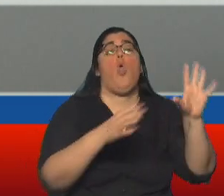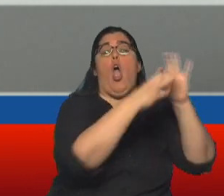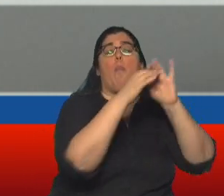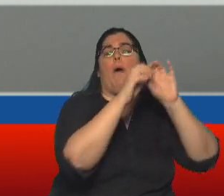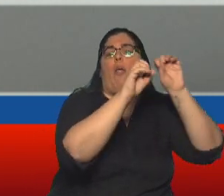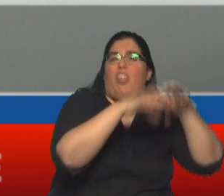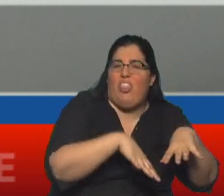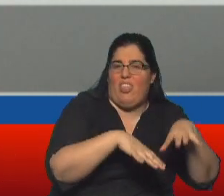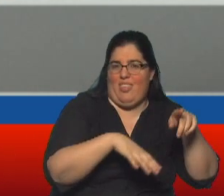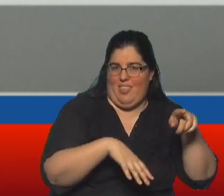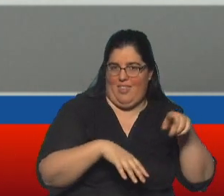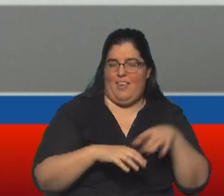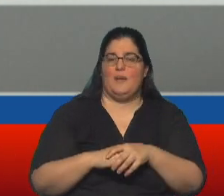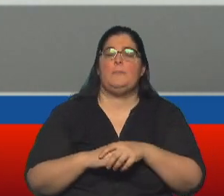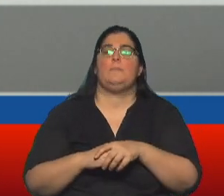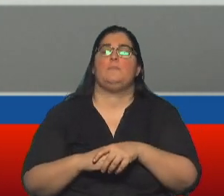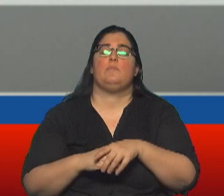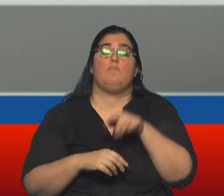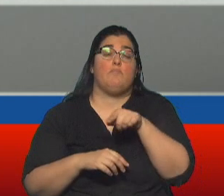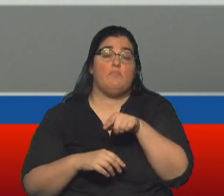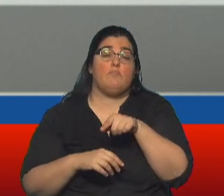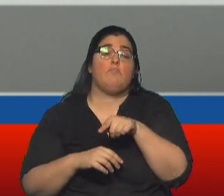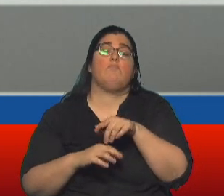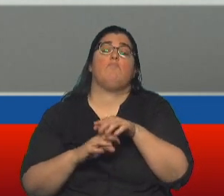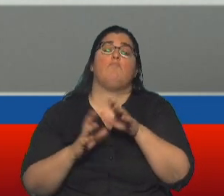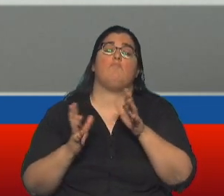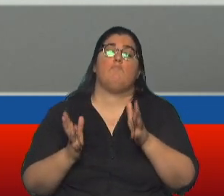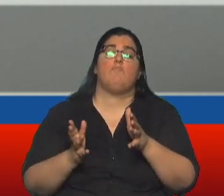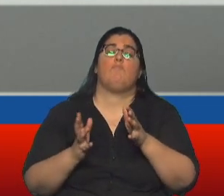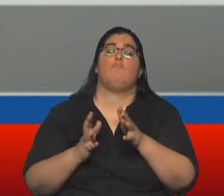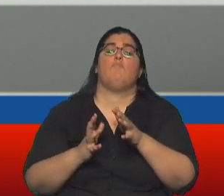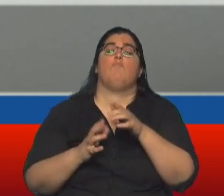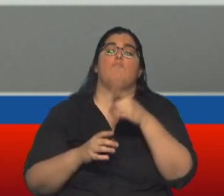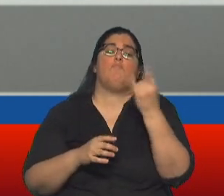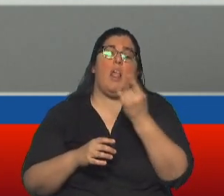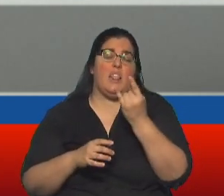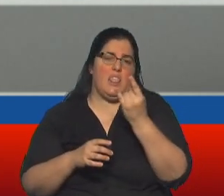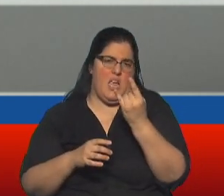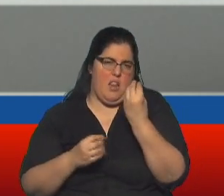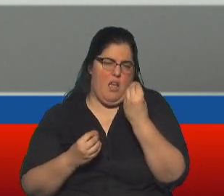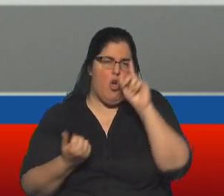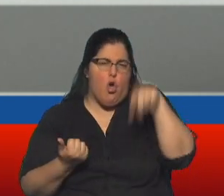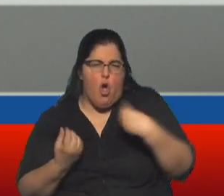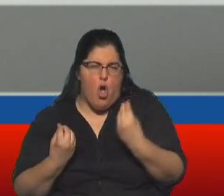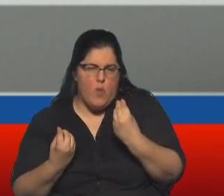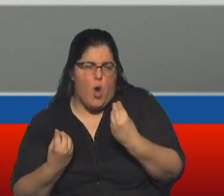wywoływane po to, żeby osłabić Unię Europejską. To kłamstwo opiera się o